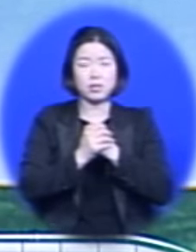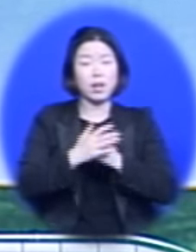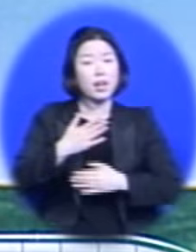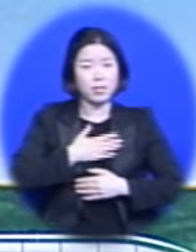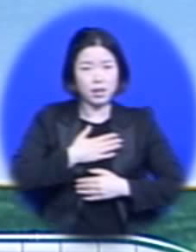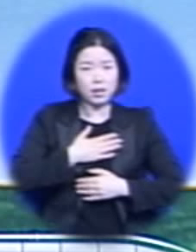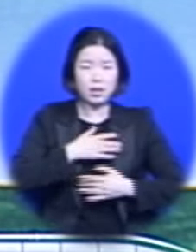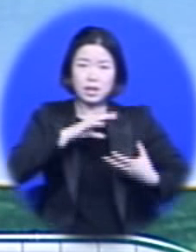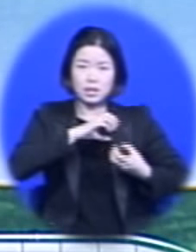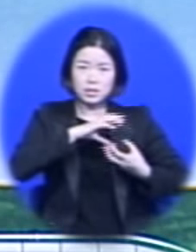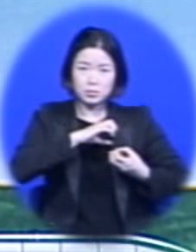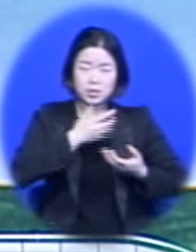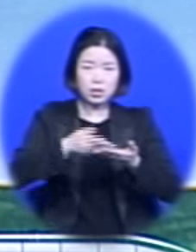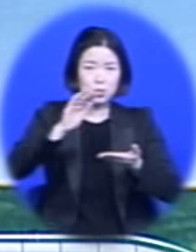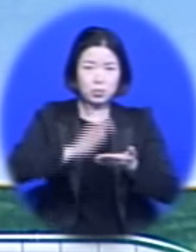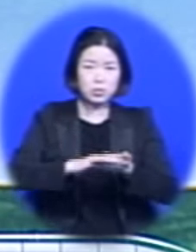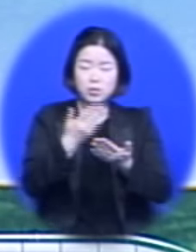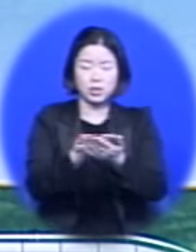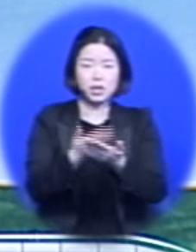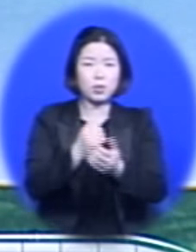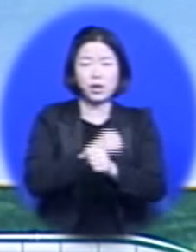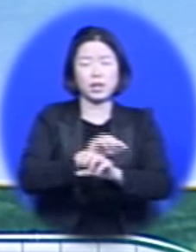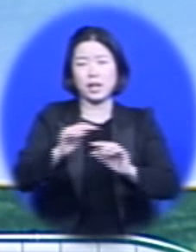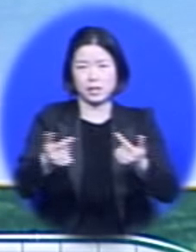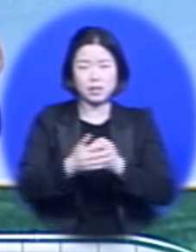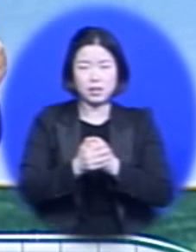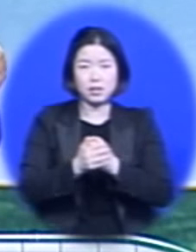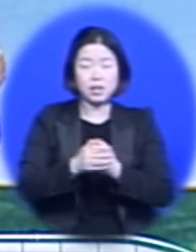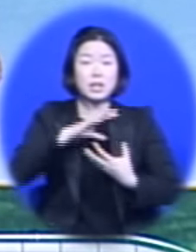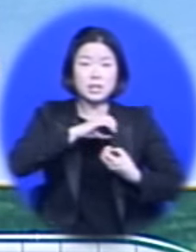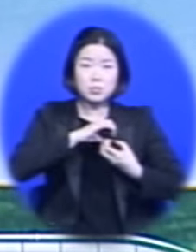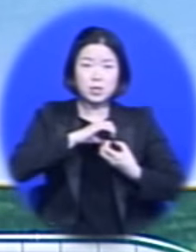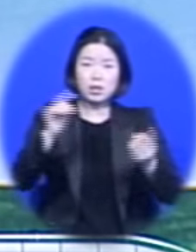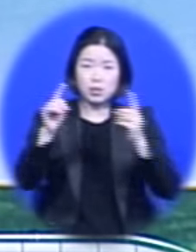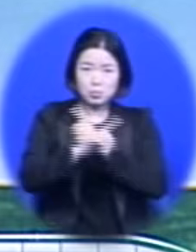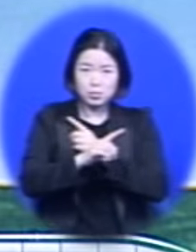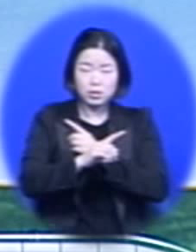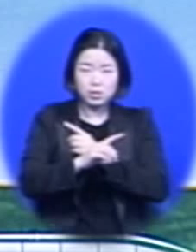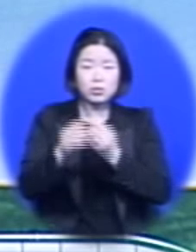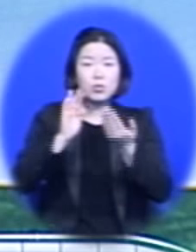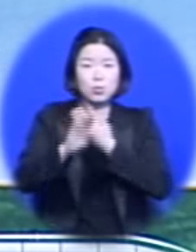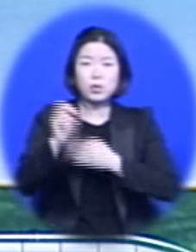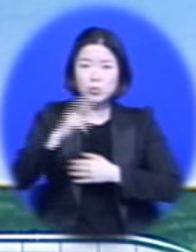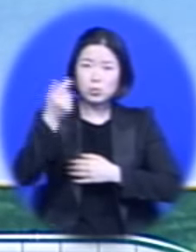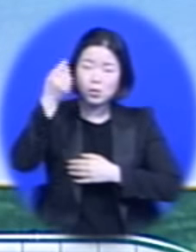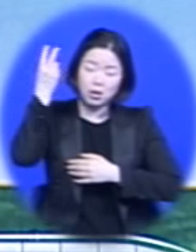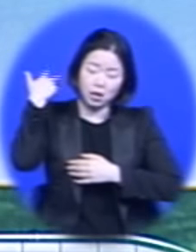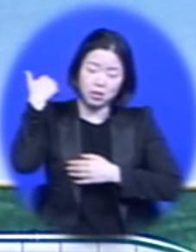내가 심장만 고쳐달라고 해서 될 게 아니구나. 심장이 고쳐지면 그러면 또 옛날처럼 살 거